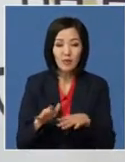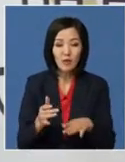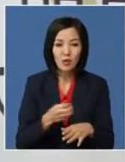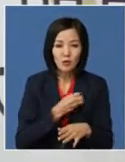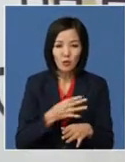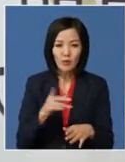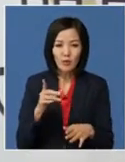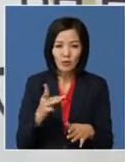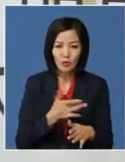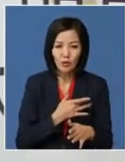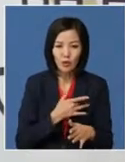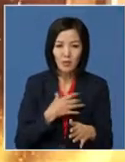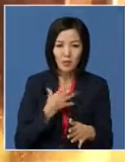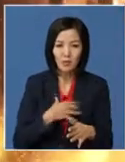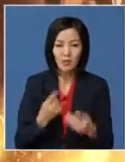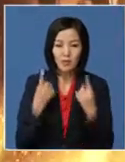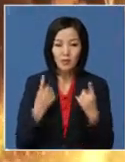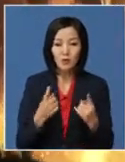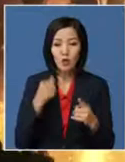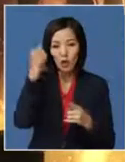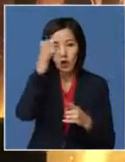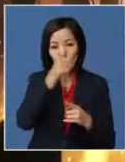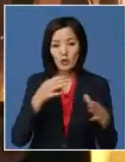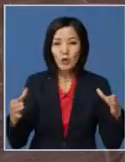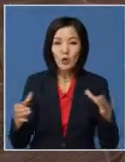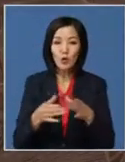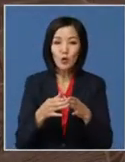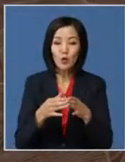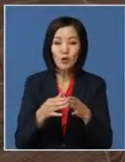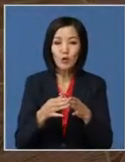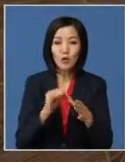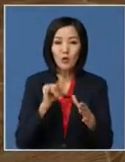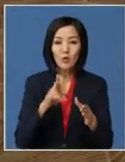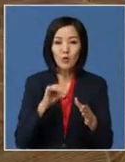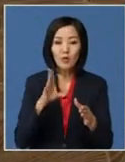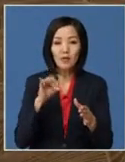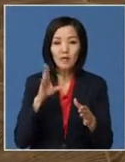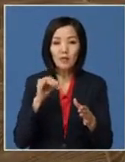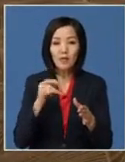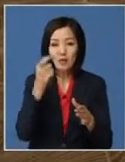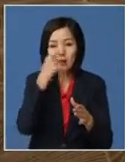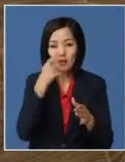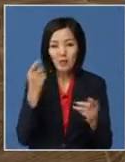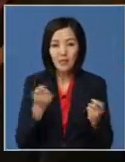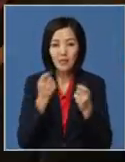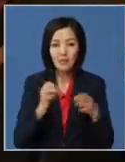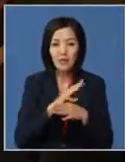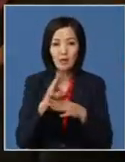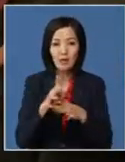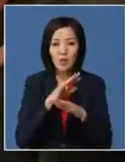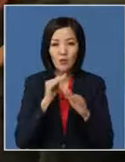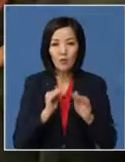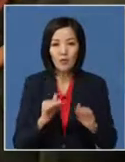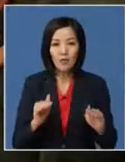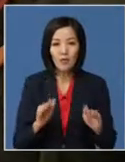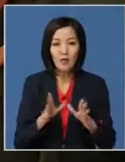Жүректің маңызы аса зор деп ойлаймын. Үздік ұйым атанған универсал серіктестігі Жаркент қаласында аз қамтылған және көп балалы